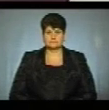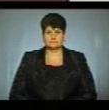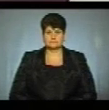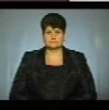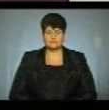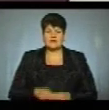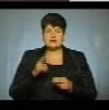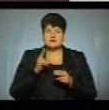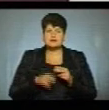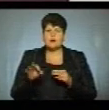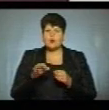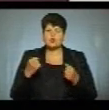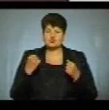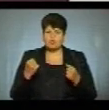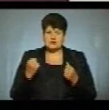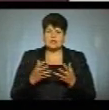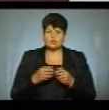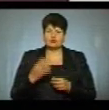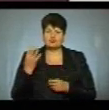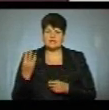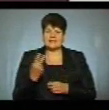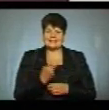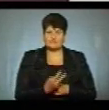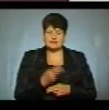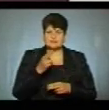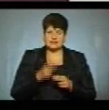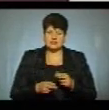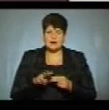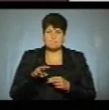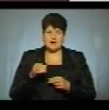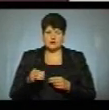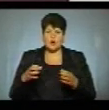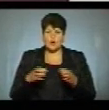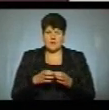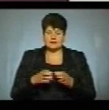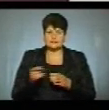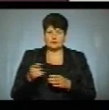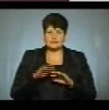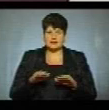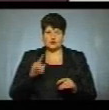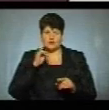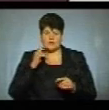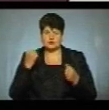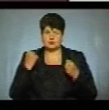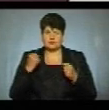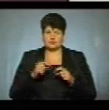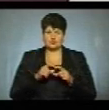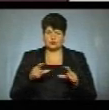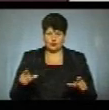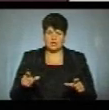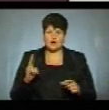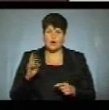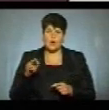І на завершення про спорт. З рахунком 4-2 завершився матч команд Тернопільської обласної дитячо-юнацької спортшколи з копиченців